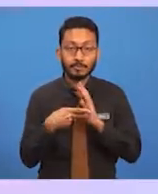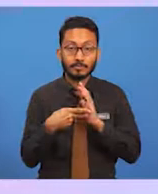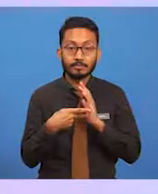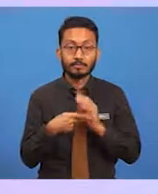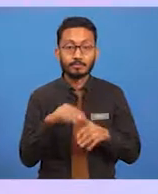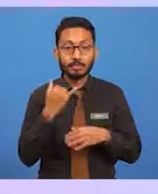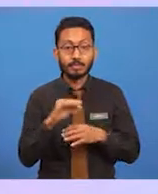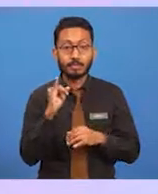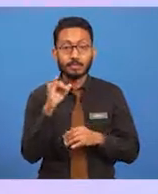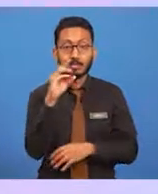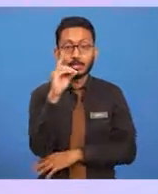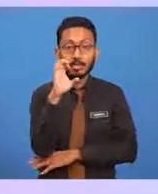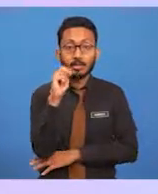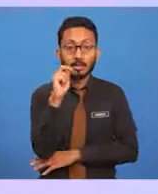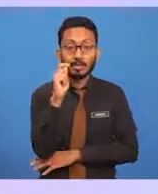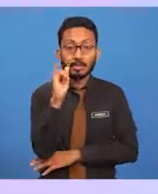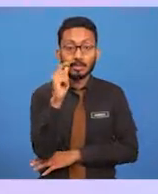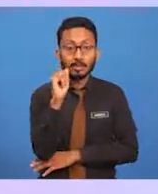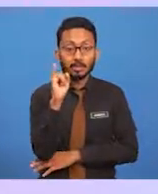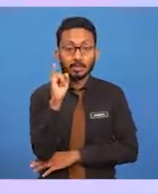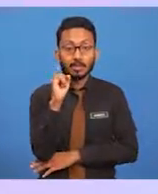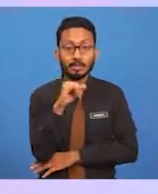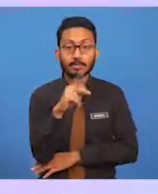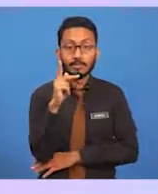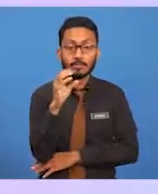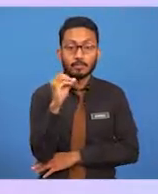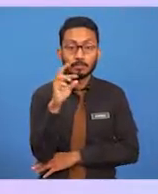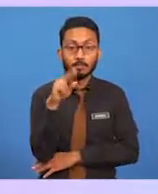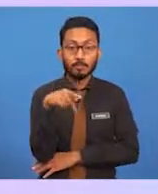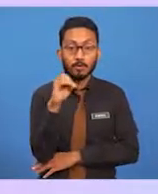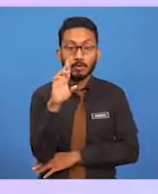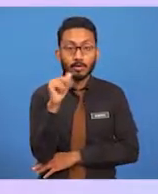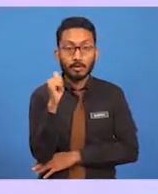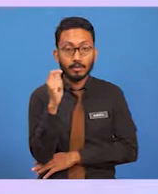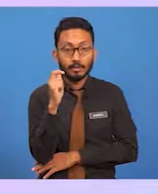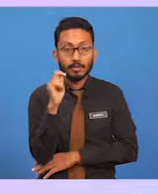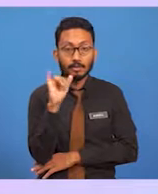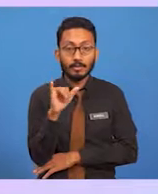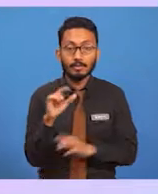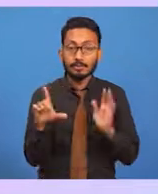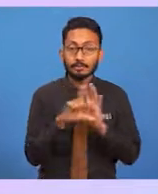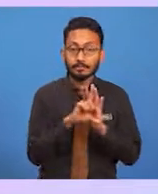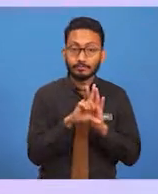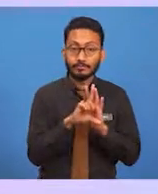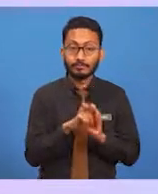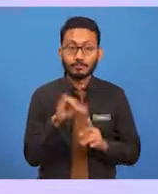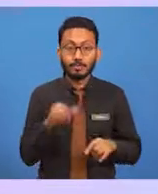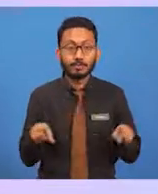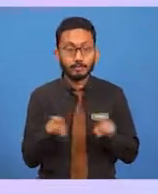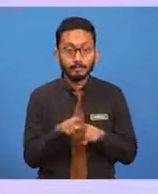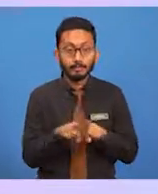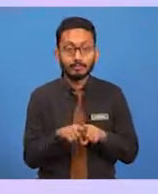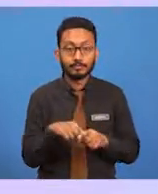dahulu. Identiti korporat merupakan imej yang seragam untuk